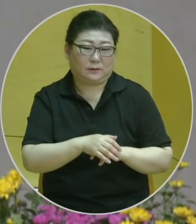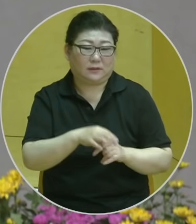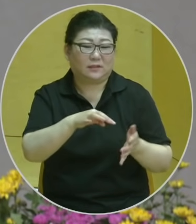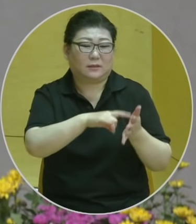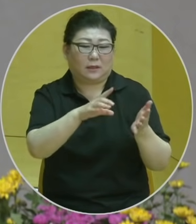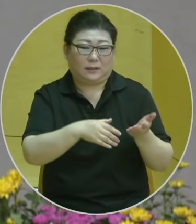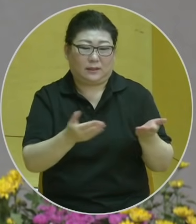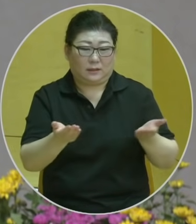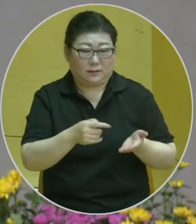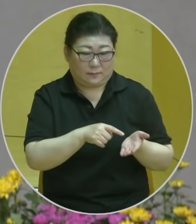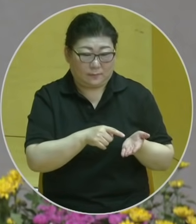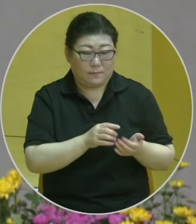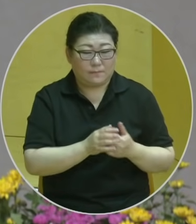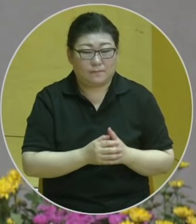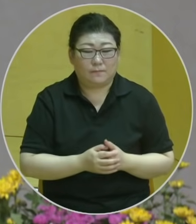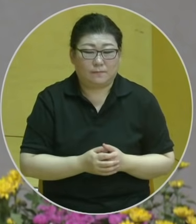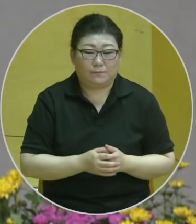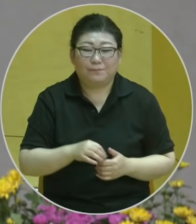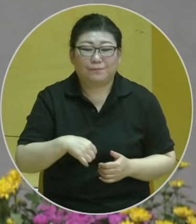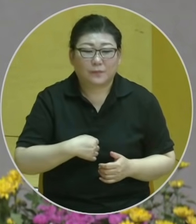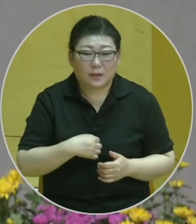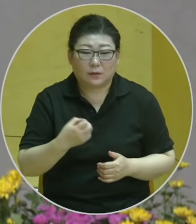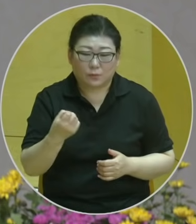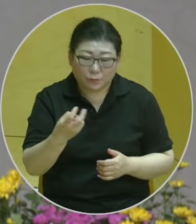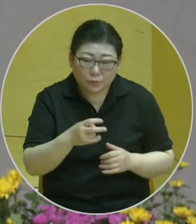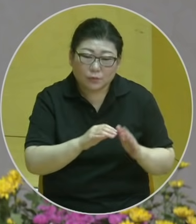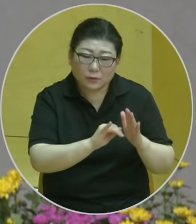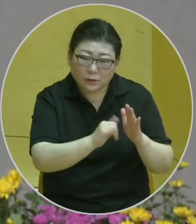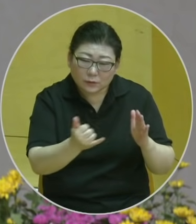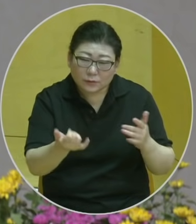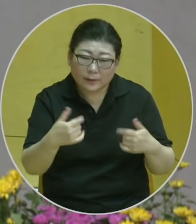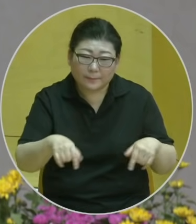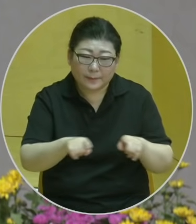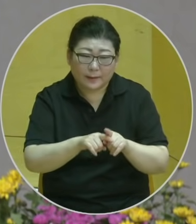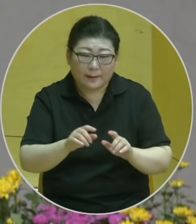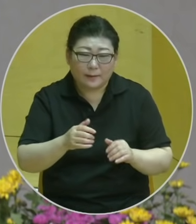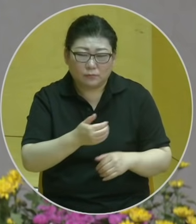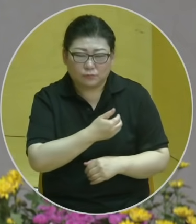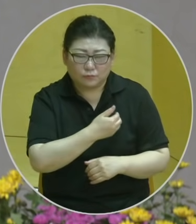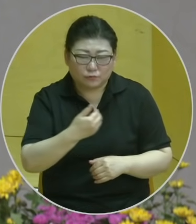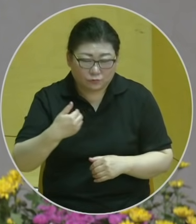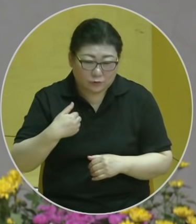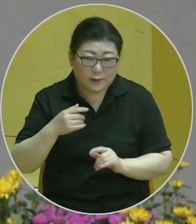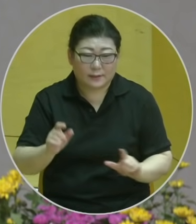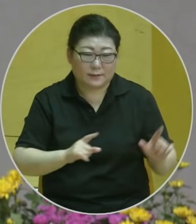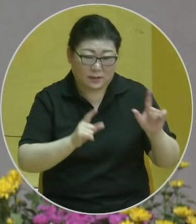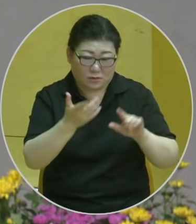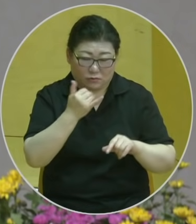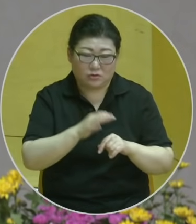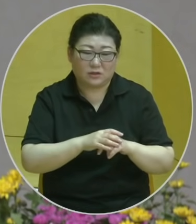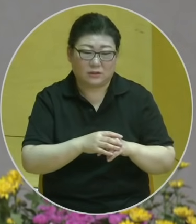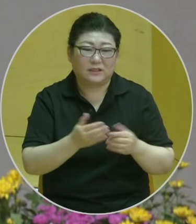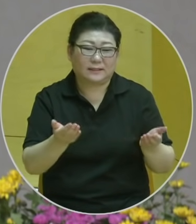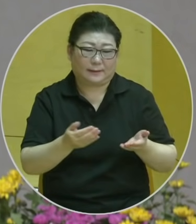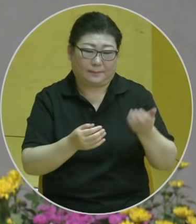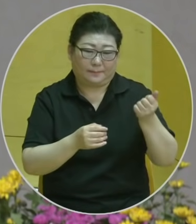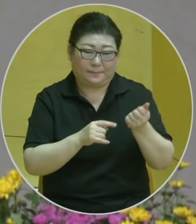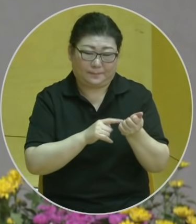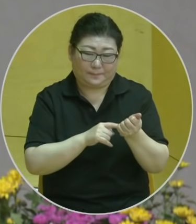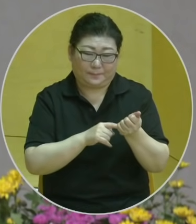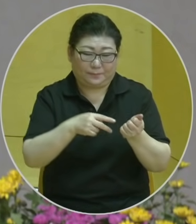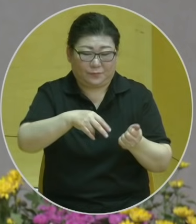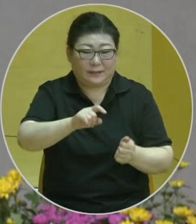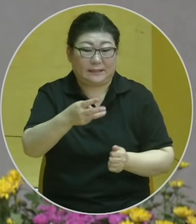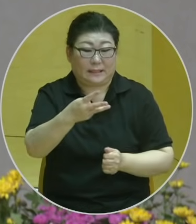직업이었습니다. 자기뿐 아니라 가족들까지도 함께 풍요로움을 누리게 만드는 바로 그 일이 세리의 직업이었는데